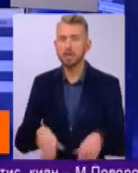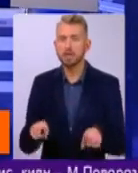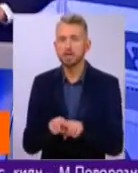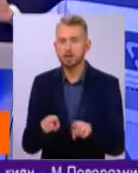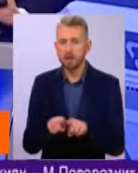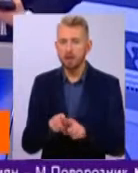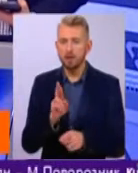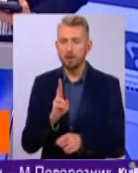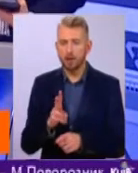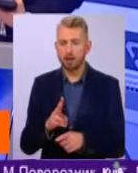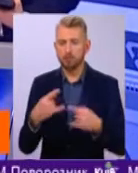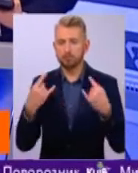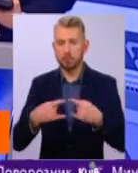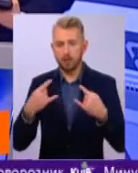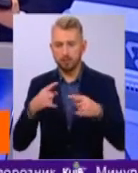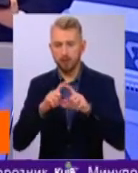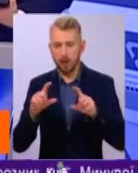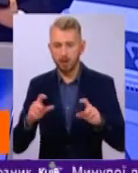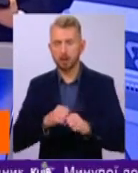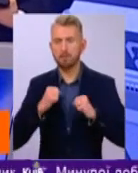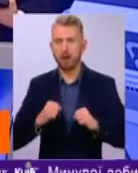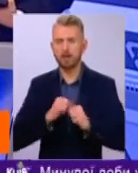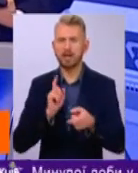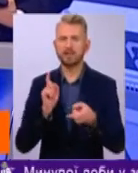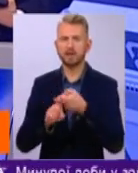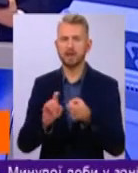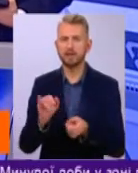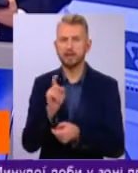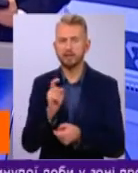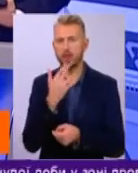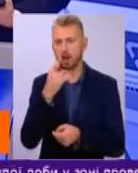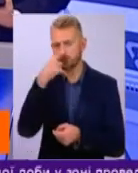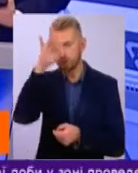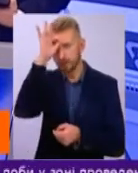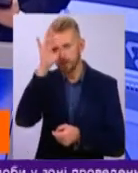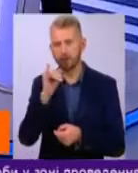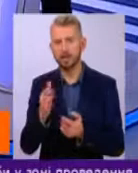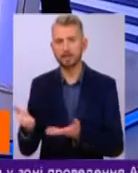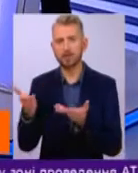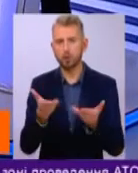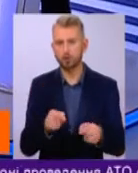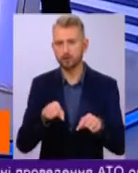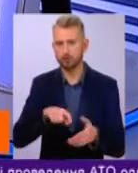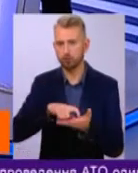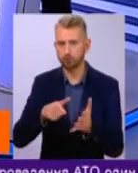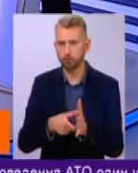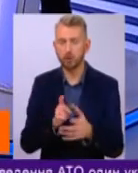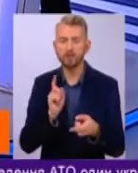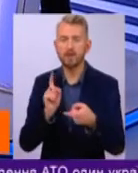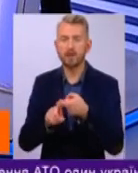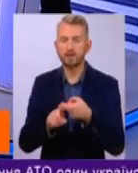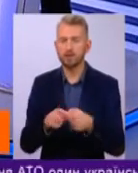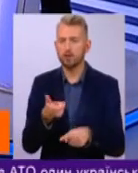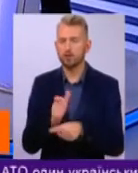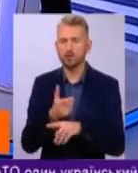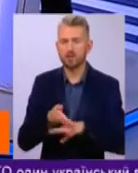як телевізійний канал, намагалися зв'язатися із Нацполіцією і запрошувати до студії. Зв'язатися надзвичайно